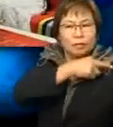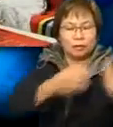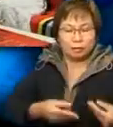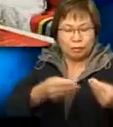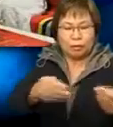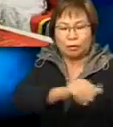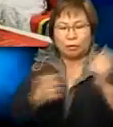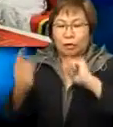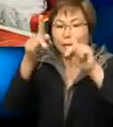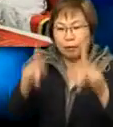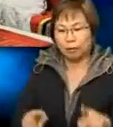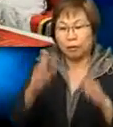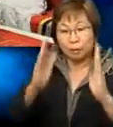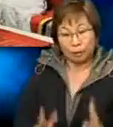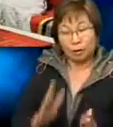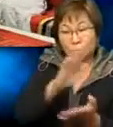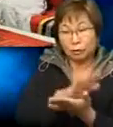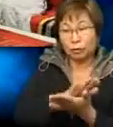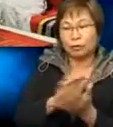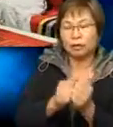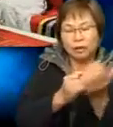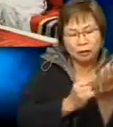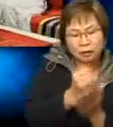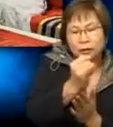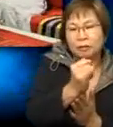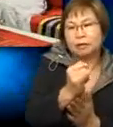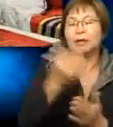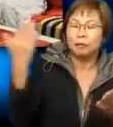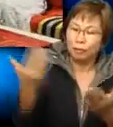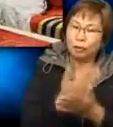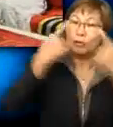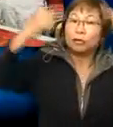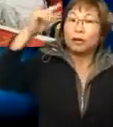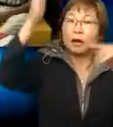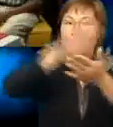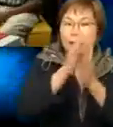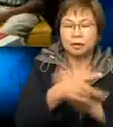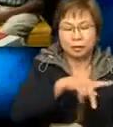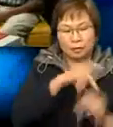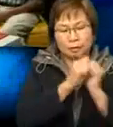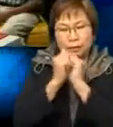tanggungjawab yang diberikan oleh pihak sekolah dengan setulus hati. Barulah kejayaan akan